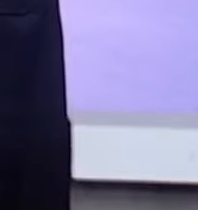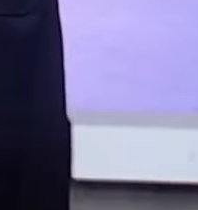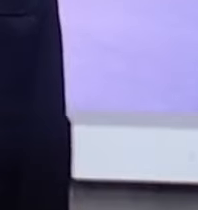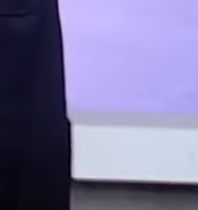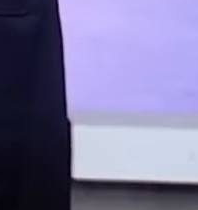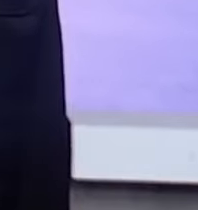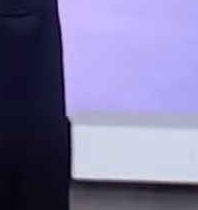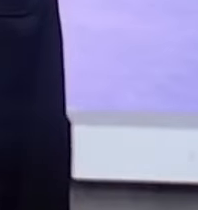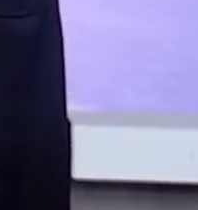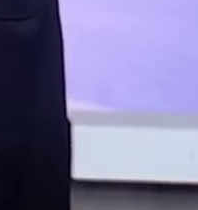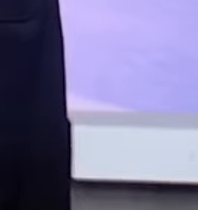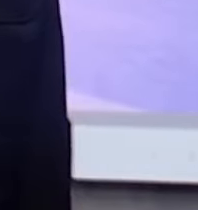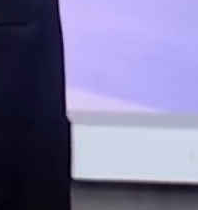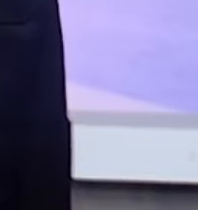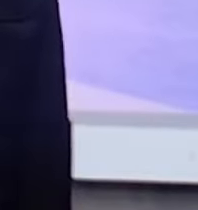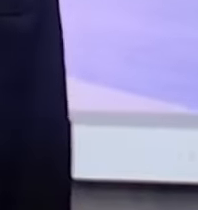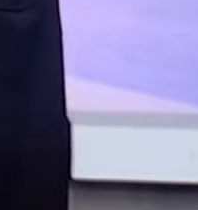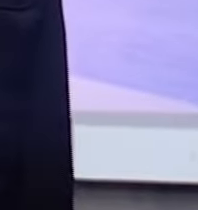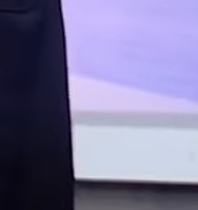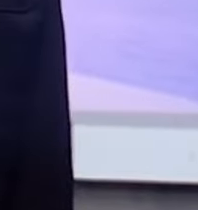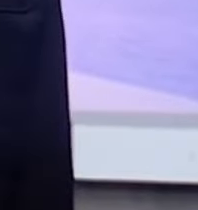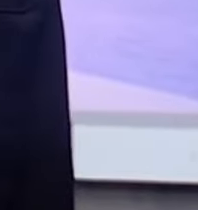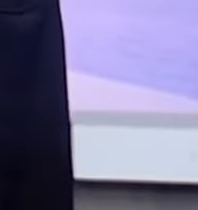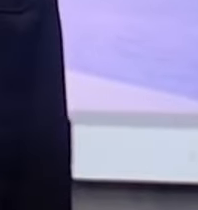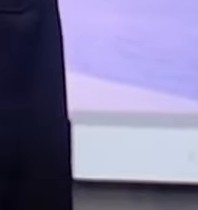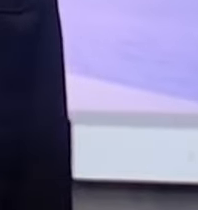News sa YouTube at para sa mga kapuso abroad,